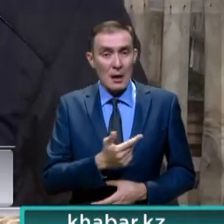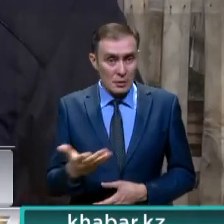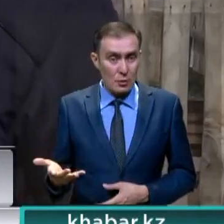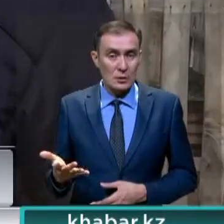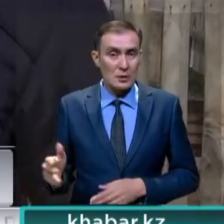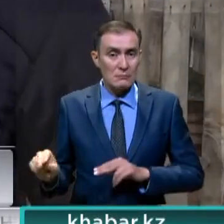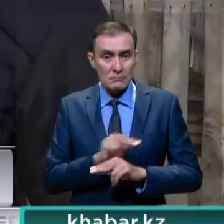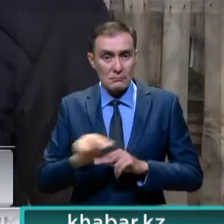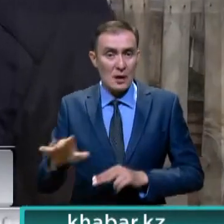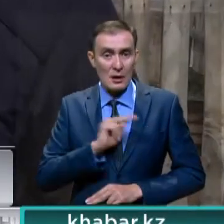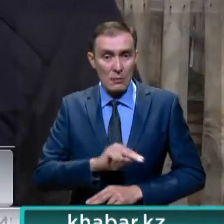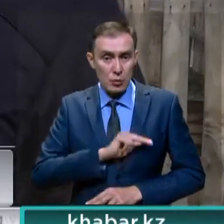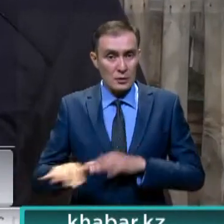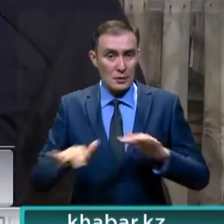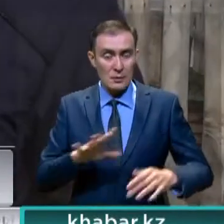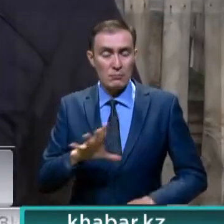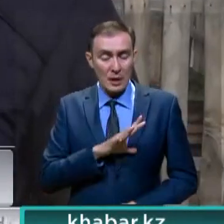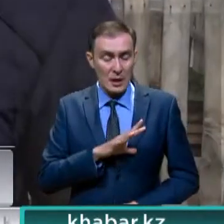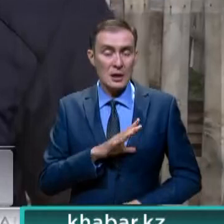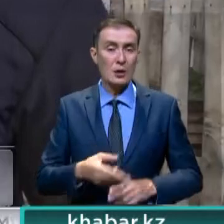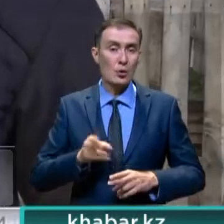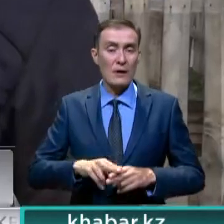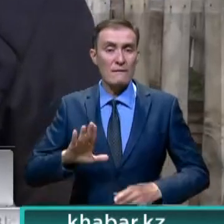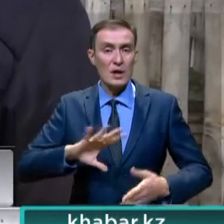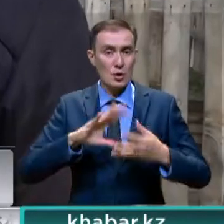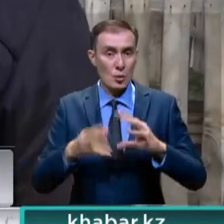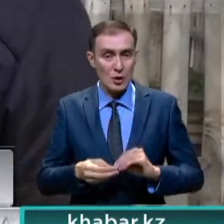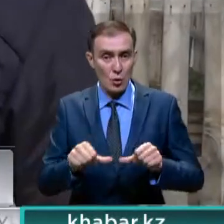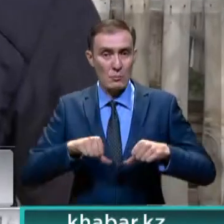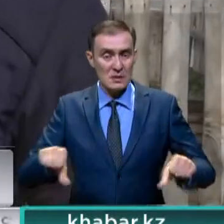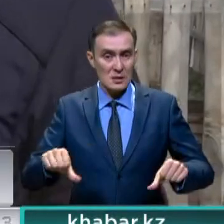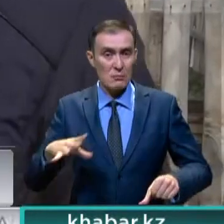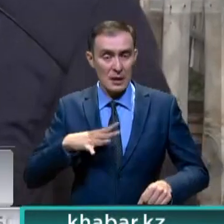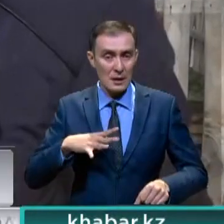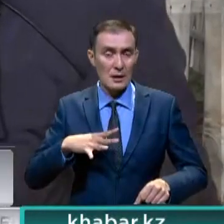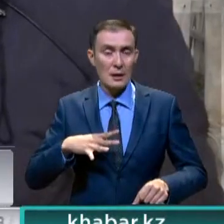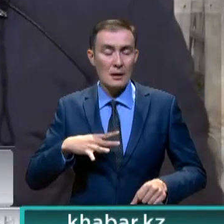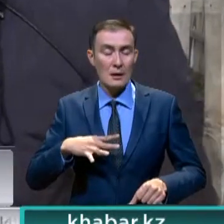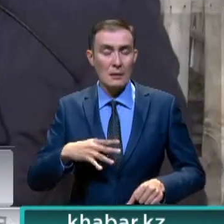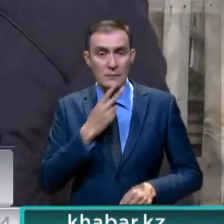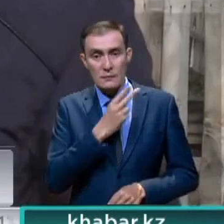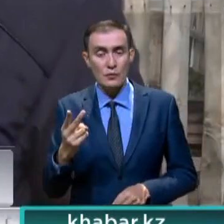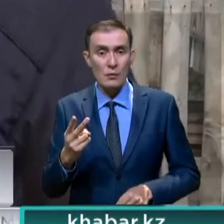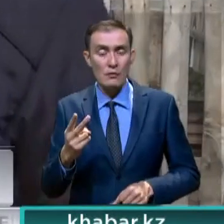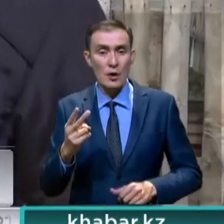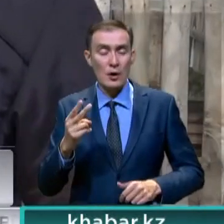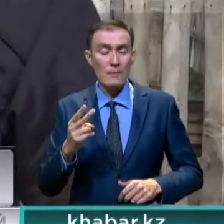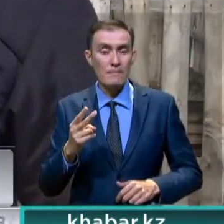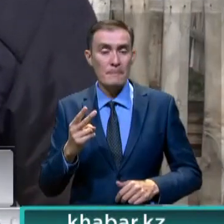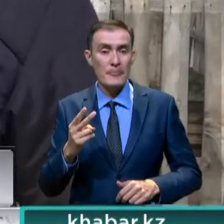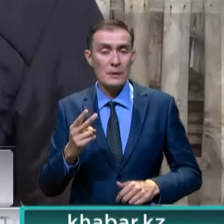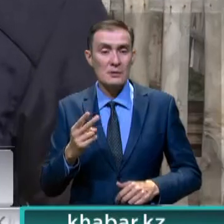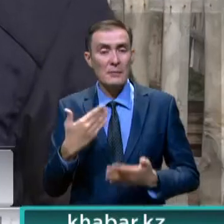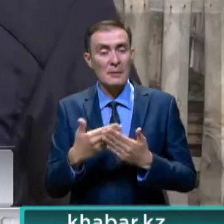ряд работ, которые по итогам комиссии были выявлены по конструкции,